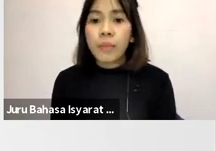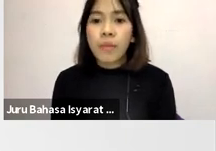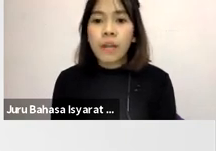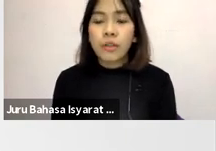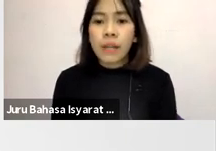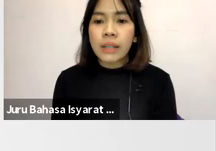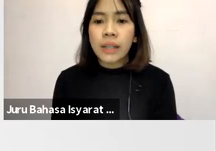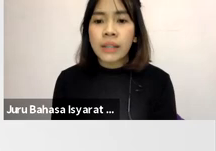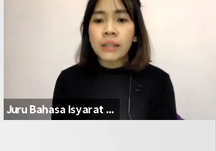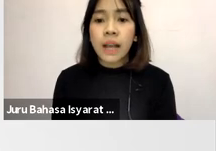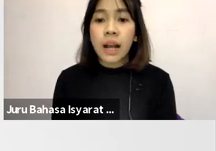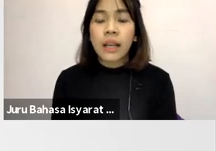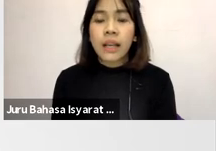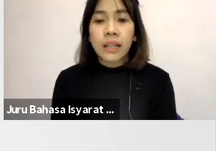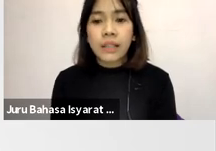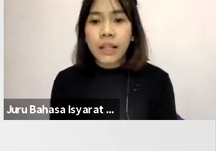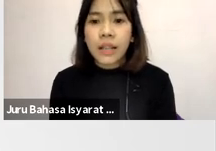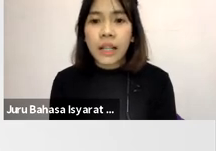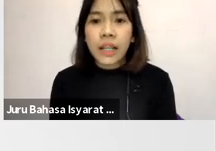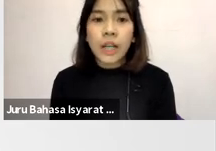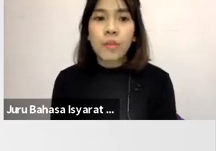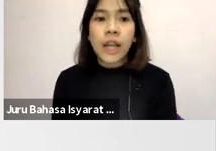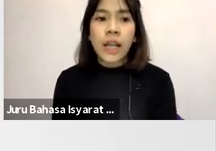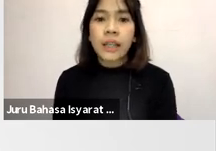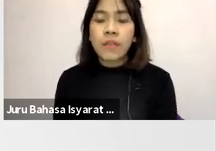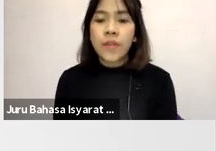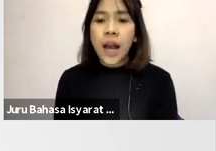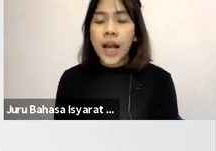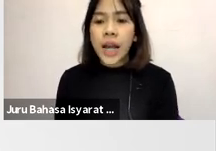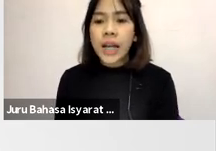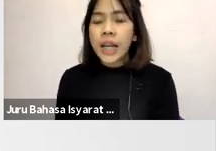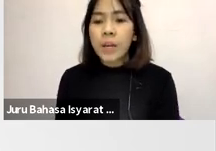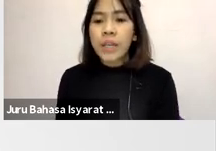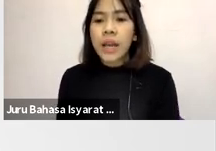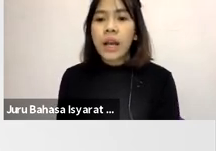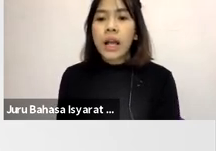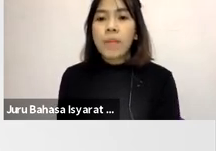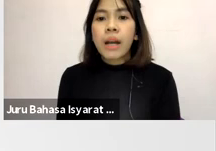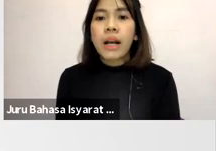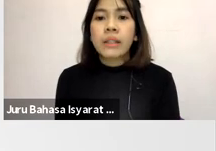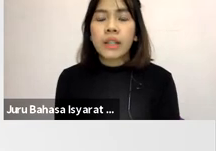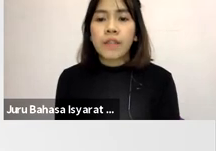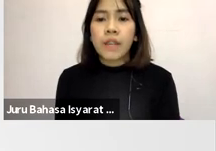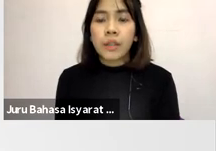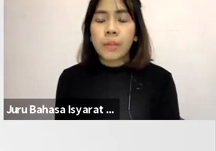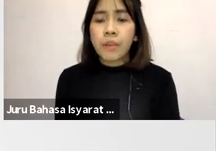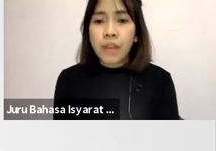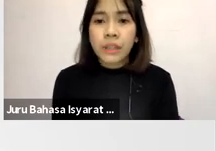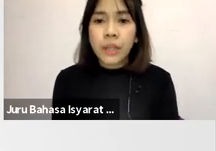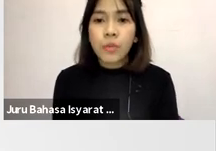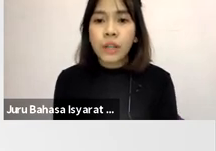bukti bahwa juru bahasa isyarat if sangat esensial sekali kemudian nanti juga akan ada yang namanya lembaga sertifikasi